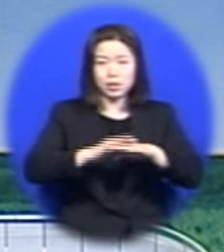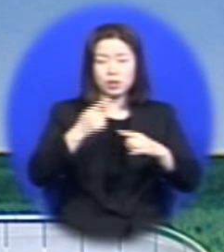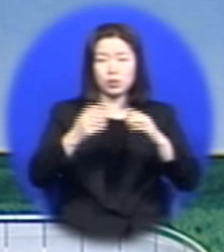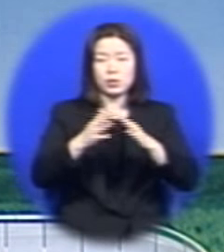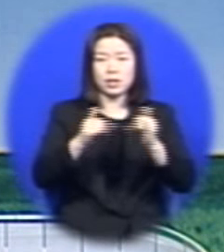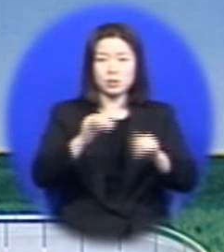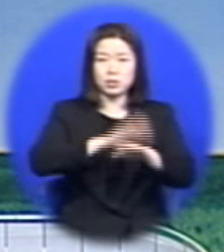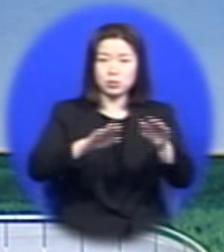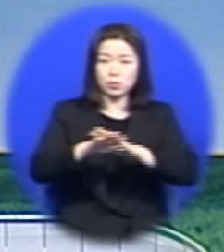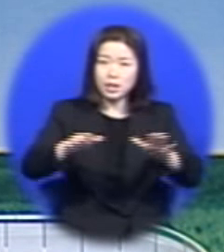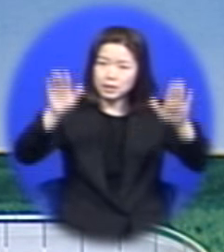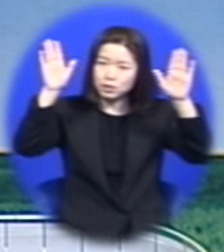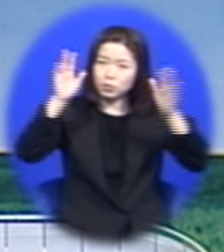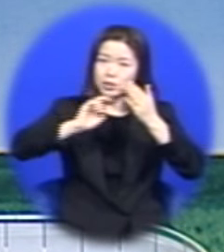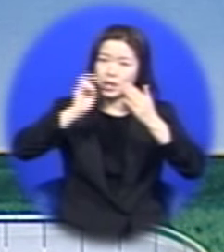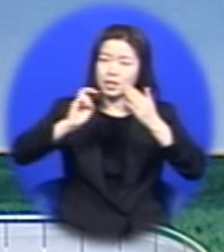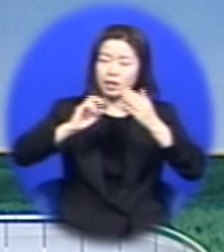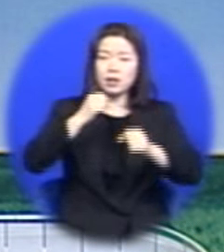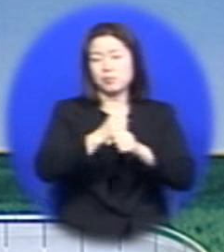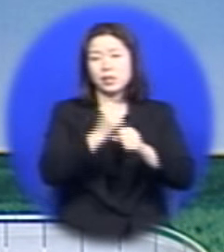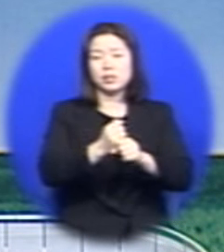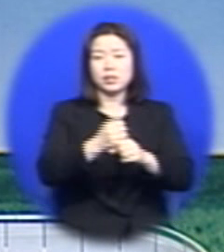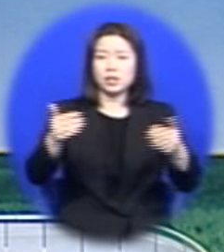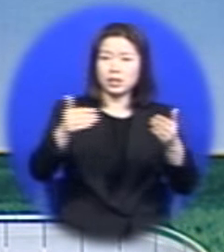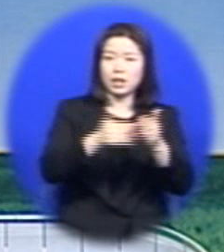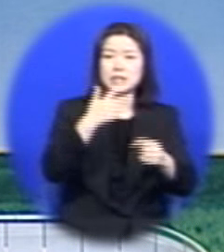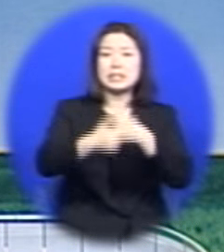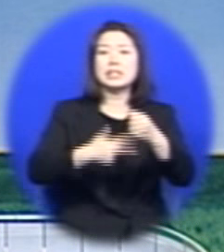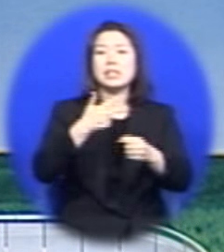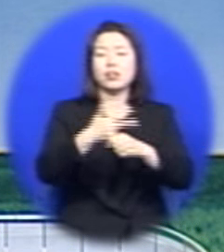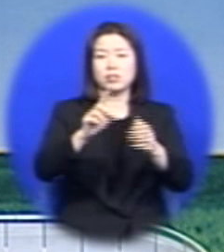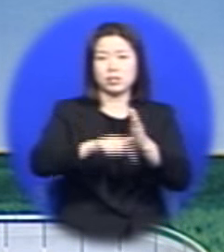들고 찬양하게 하기까지 7년이 걸렸습니다.